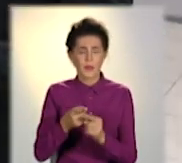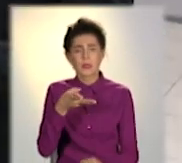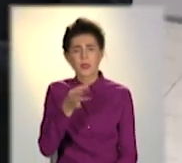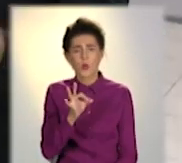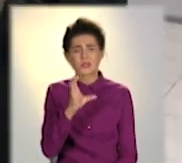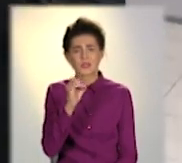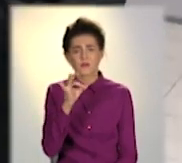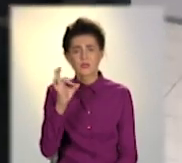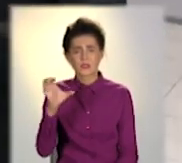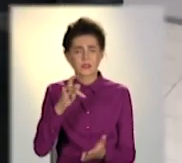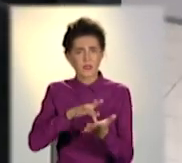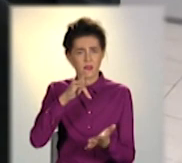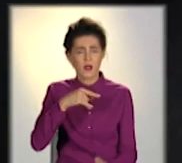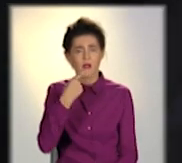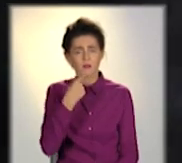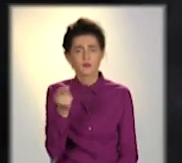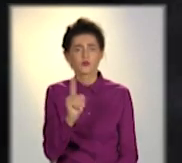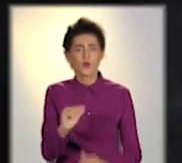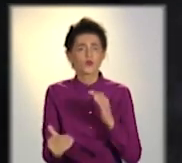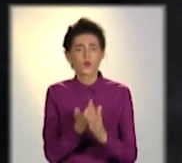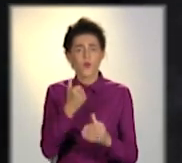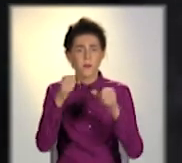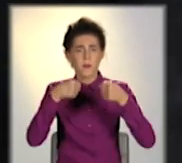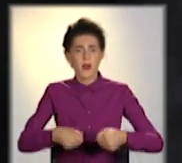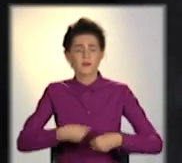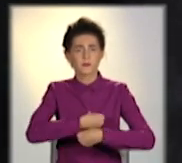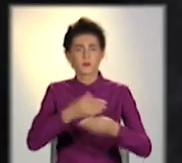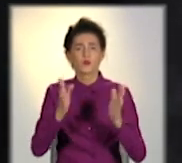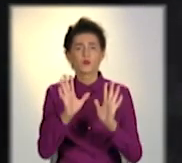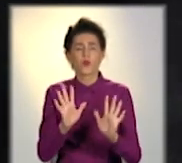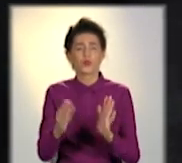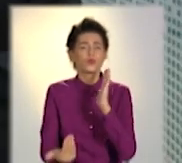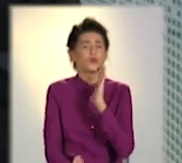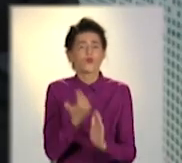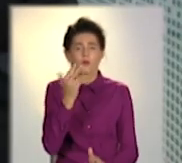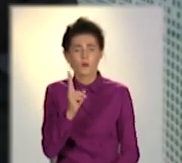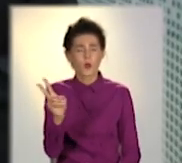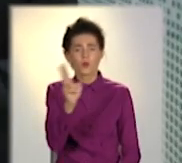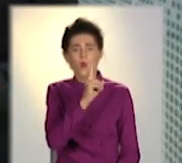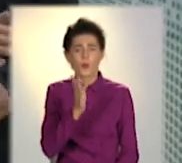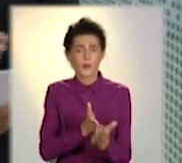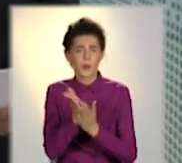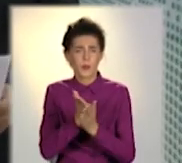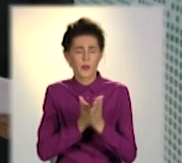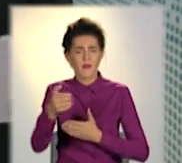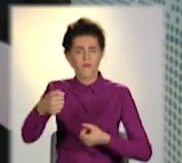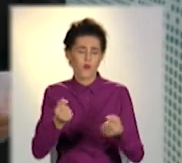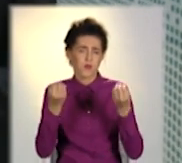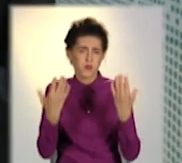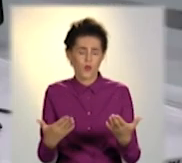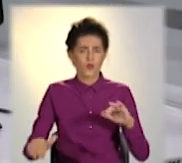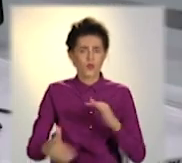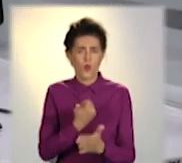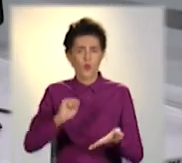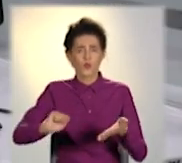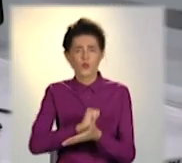центрі МВС заспокоїли. Права нового зразка видаватимуть новоспеченим водіям. А тим, хто роками за кермом, оновити документ треба